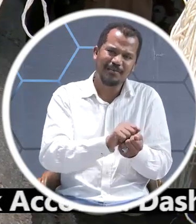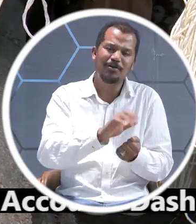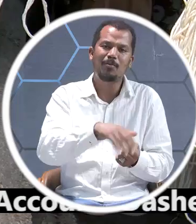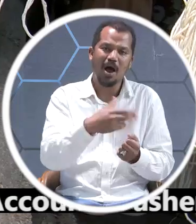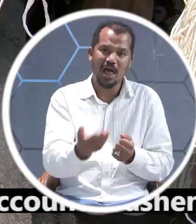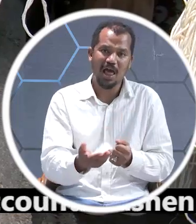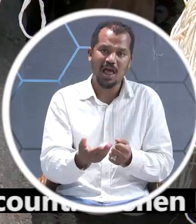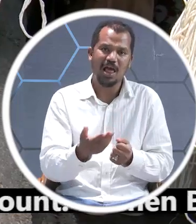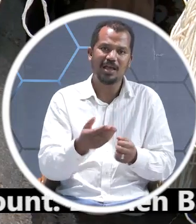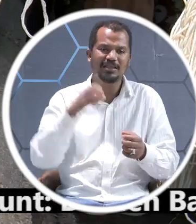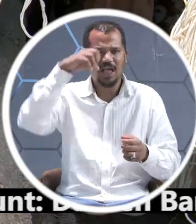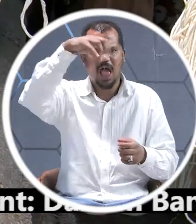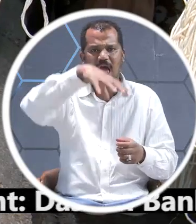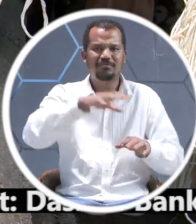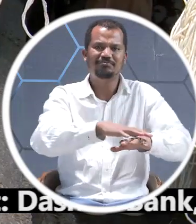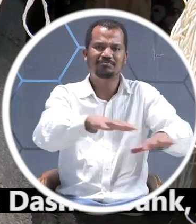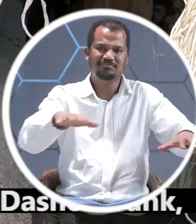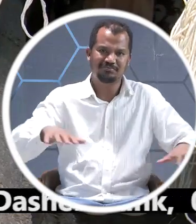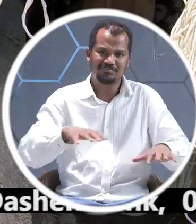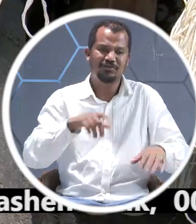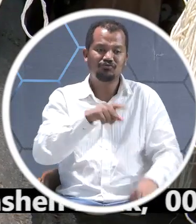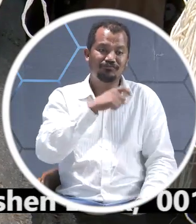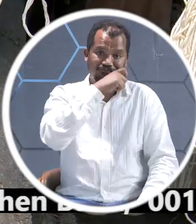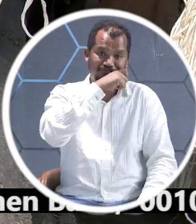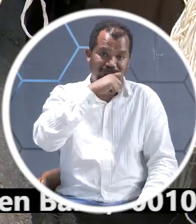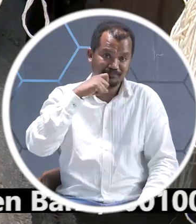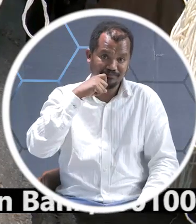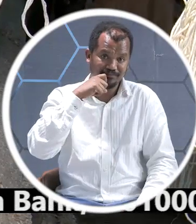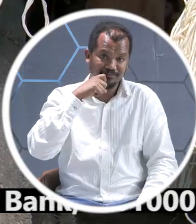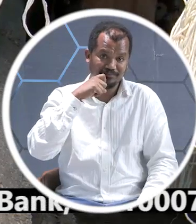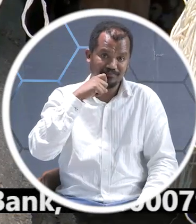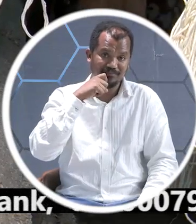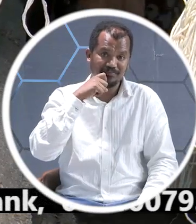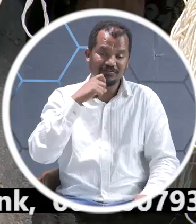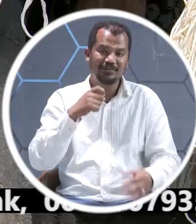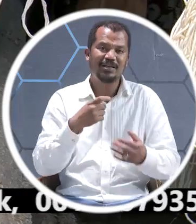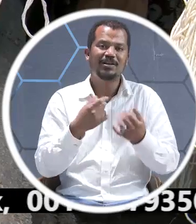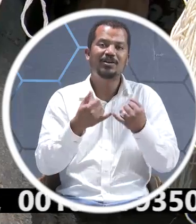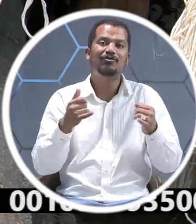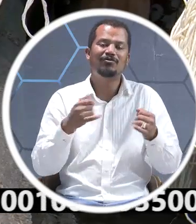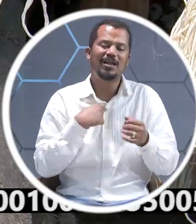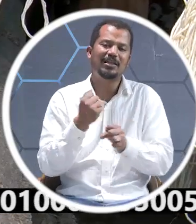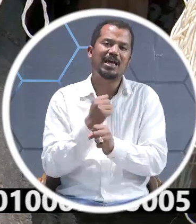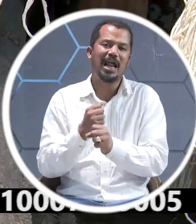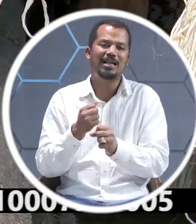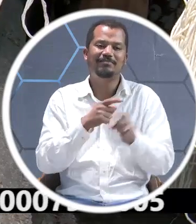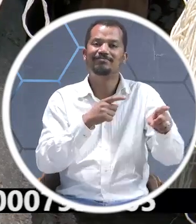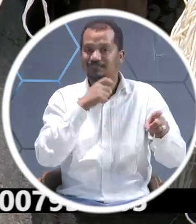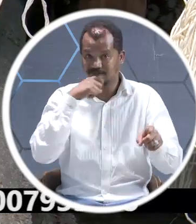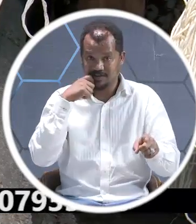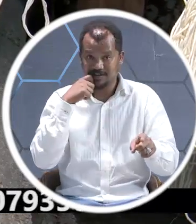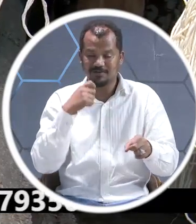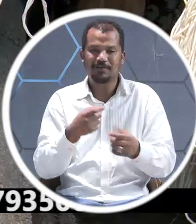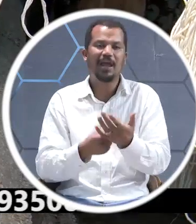ታጠብን በኋላ ደግሞ እናሰጣለን። ታዛ ሶስት እስከሚደርቅ ድረስ ይሄንን እንትንላለን፣ እናከራለን።